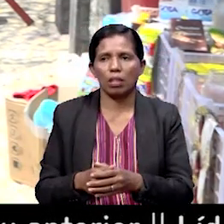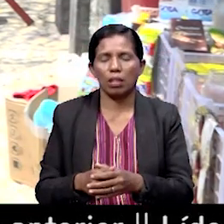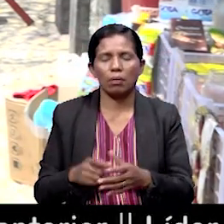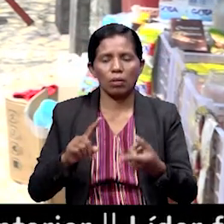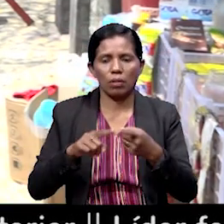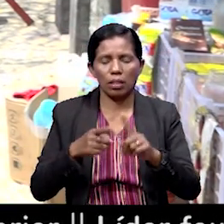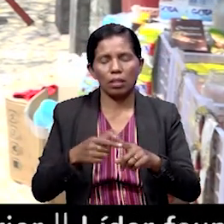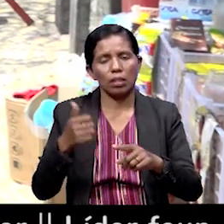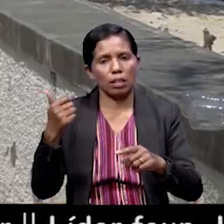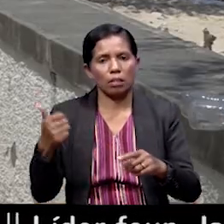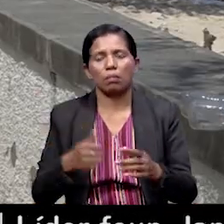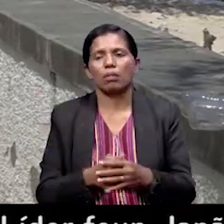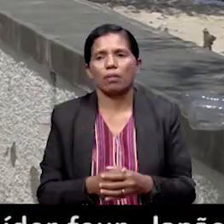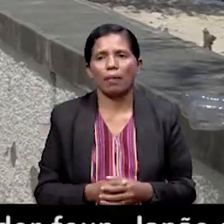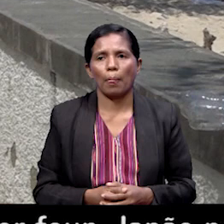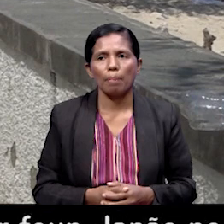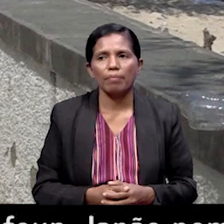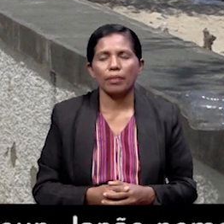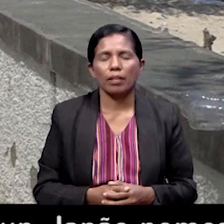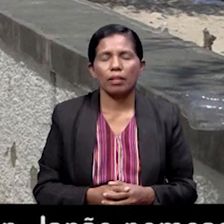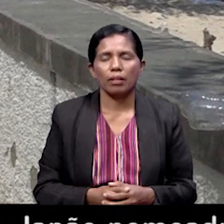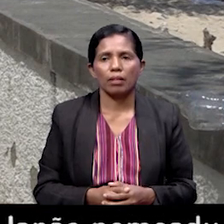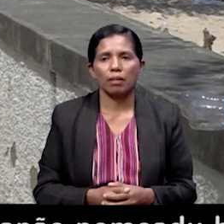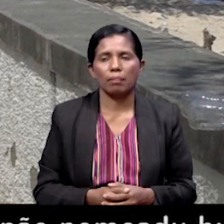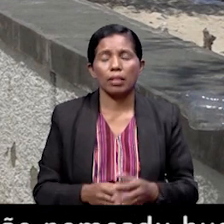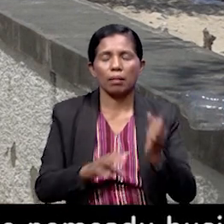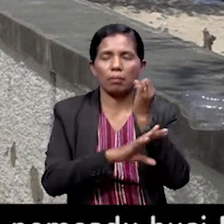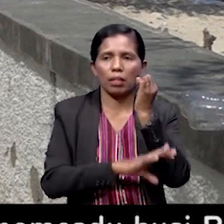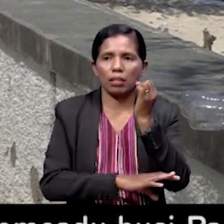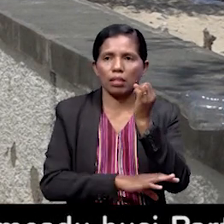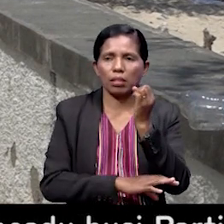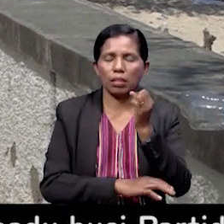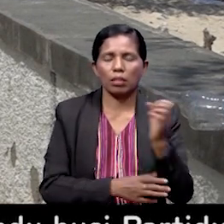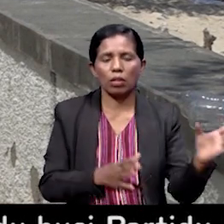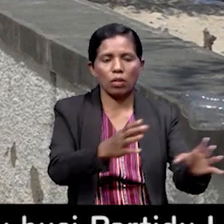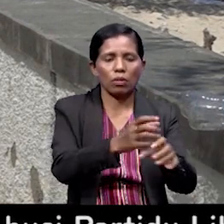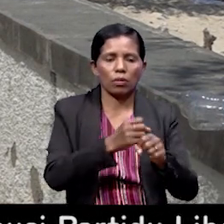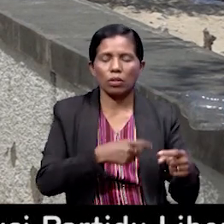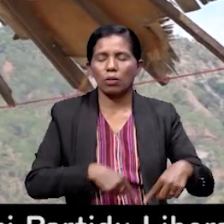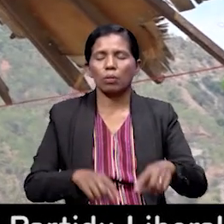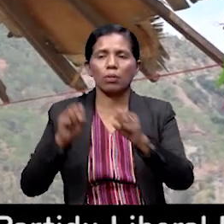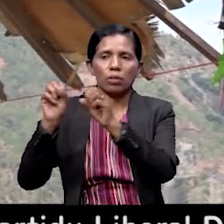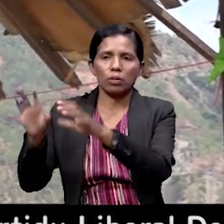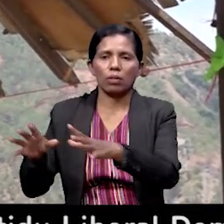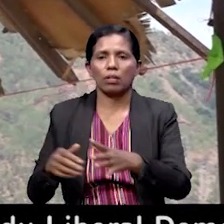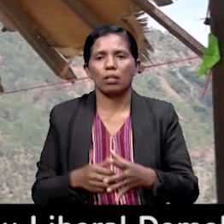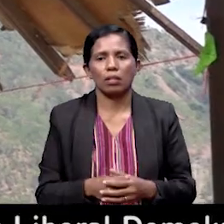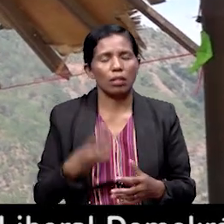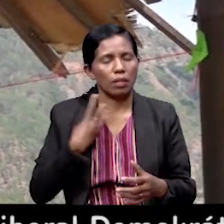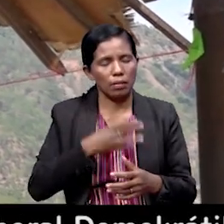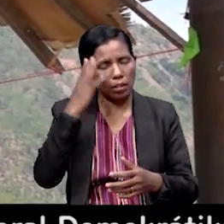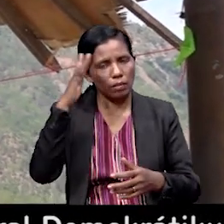krek ina be batar sira ne sira tunu batar ne sate fate sira sira fote ba soedit ya batau ne be am